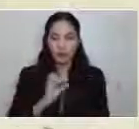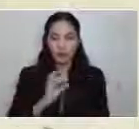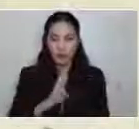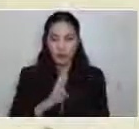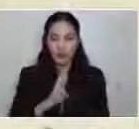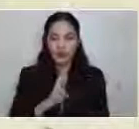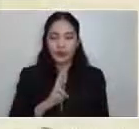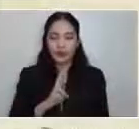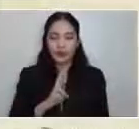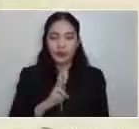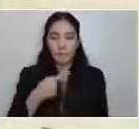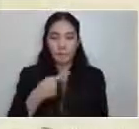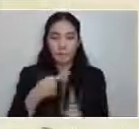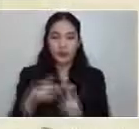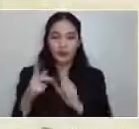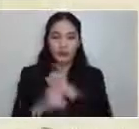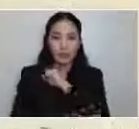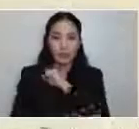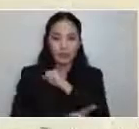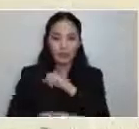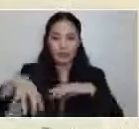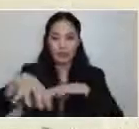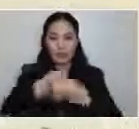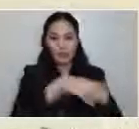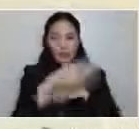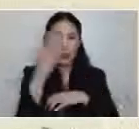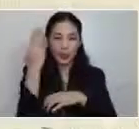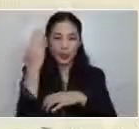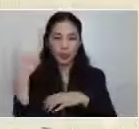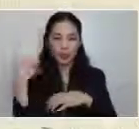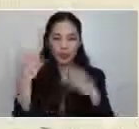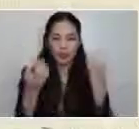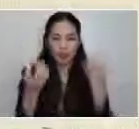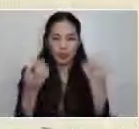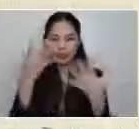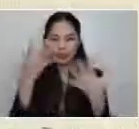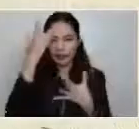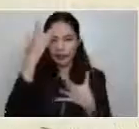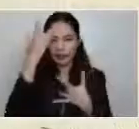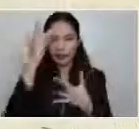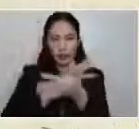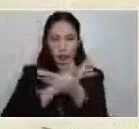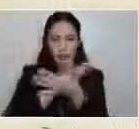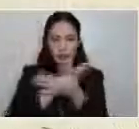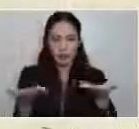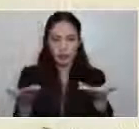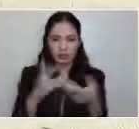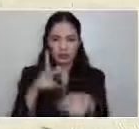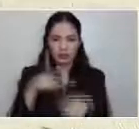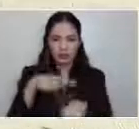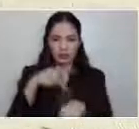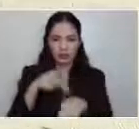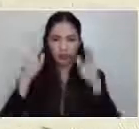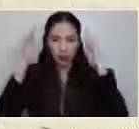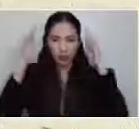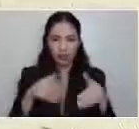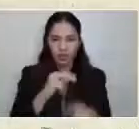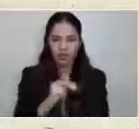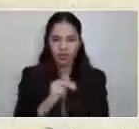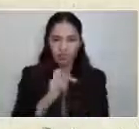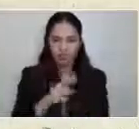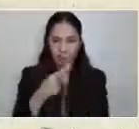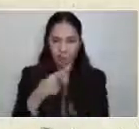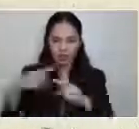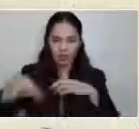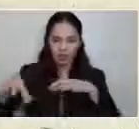1.5 million ay nasa mahigit 5 million doses na ng bakuna, Sinovac vaccine, ang nandito sa Pilipinas.